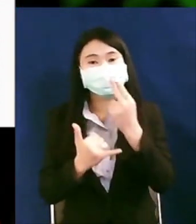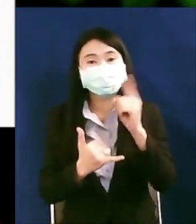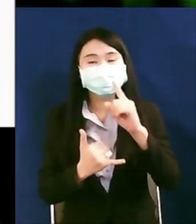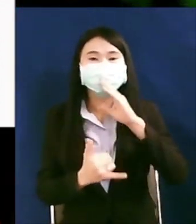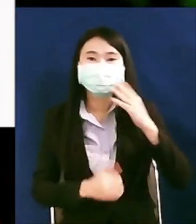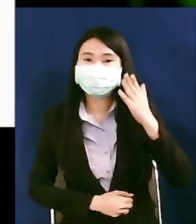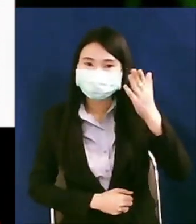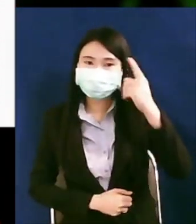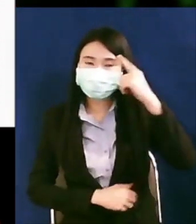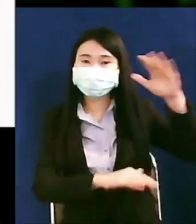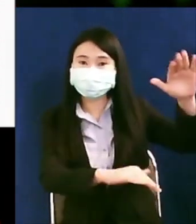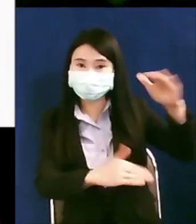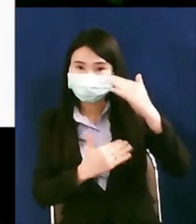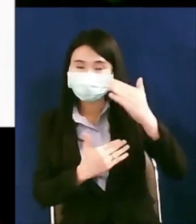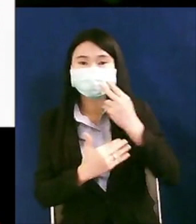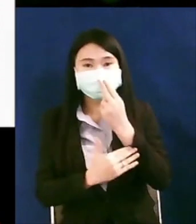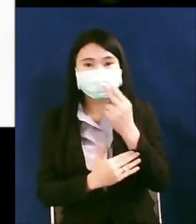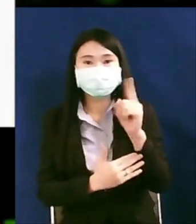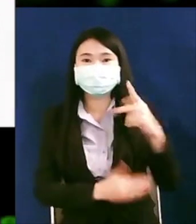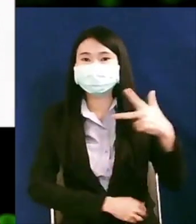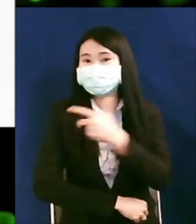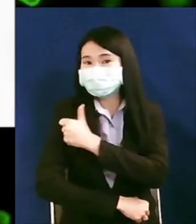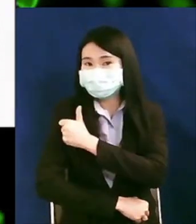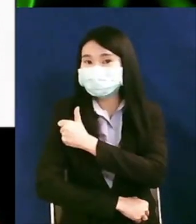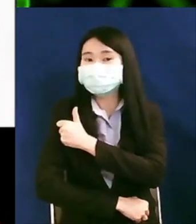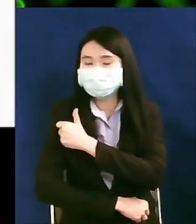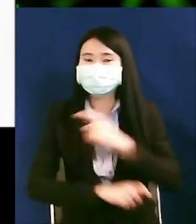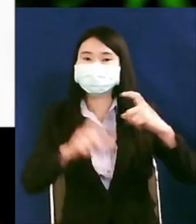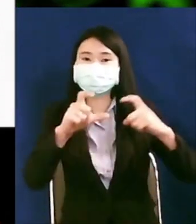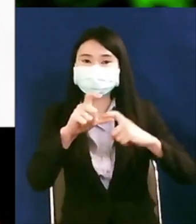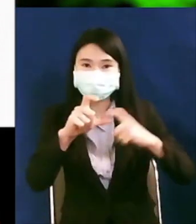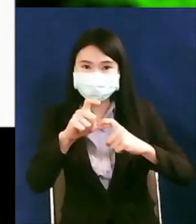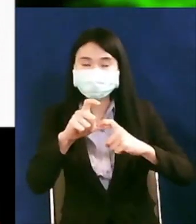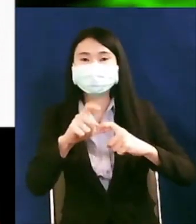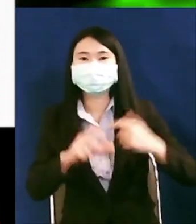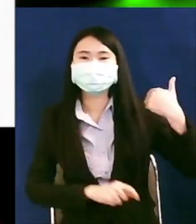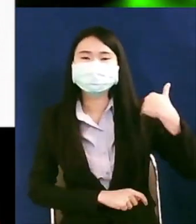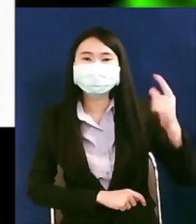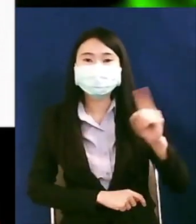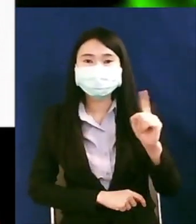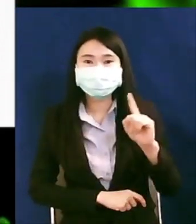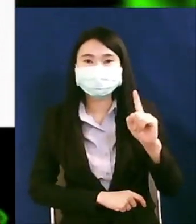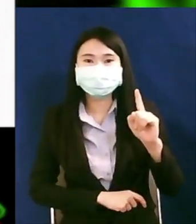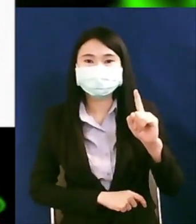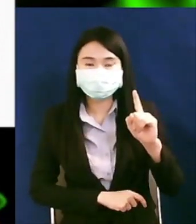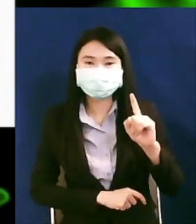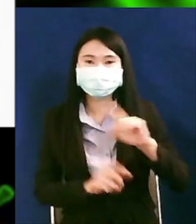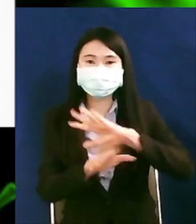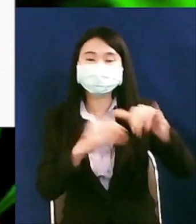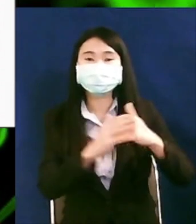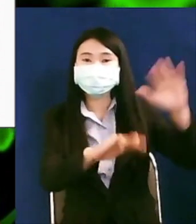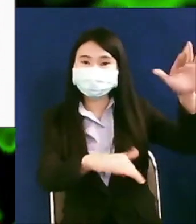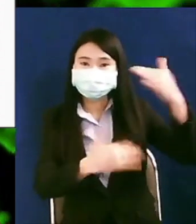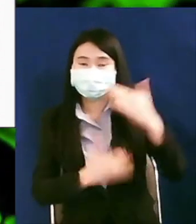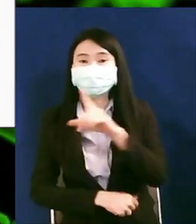ไปที่เราจะได้รับส่งมอบในส่วนของวัคซีนที่จัดมาเพิ่มนะครับจากไฟเซอร์ที่จะมีมา20ล้านหาเพิ่ม